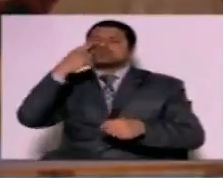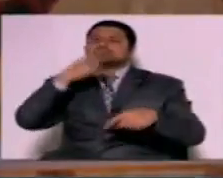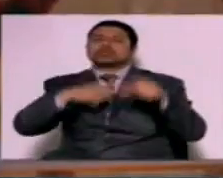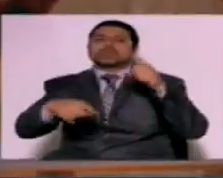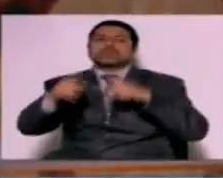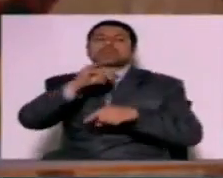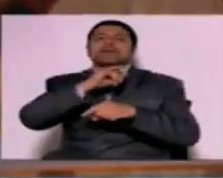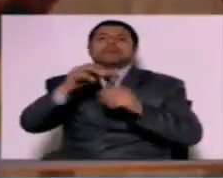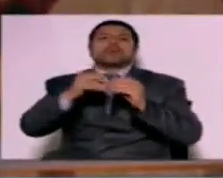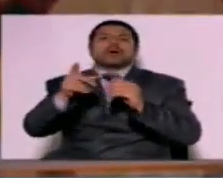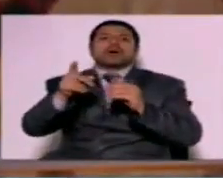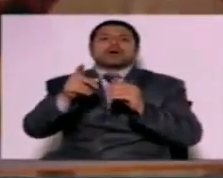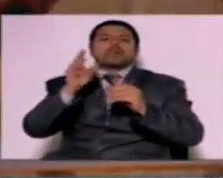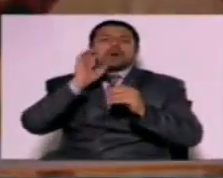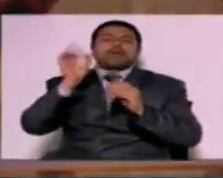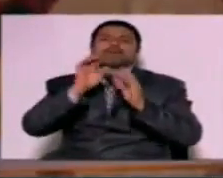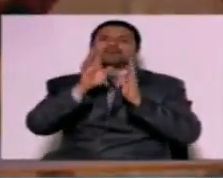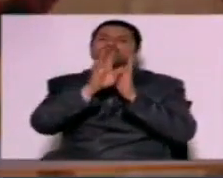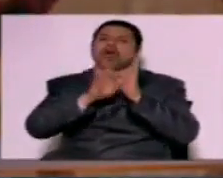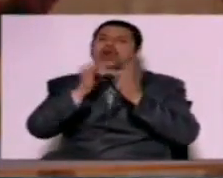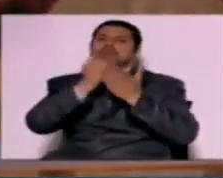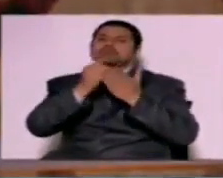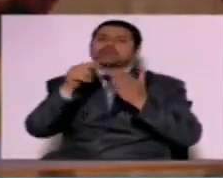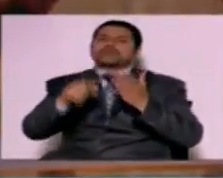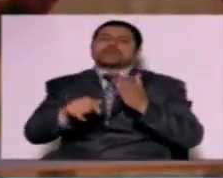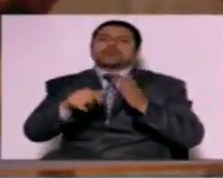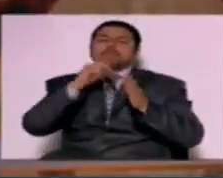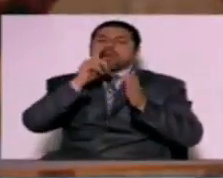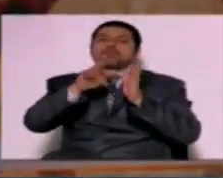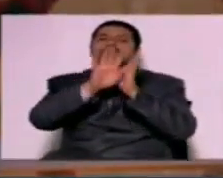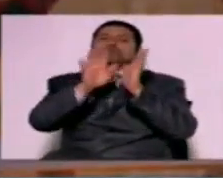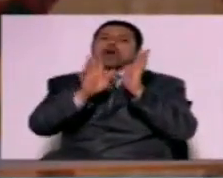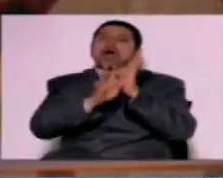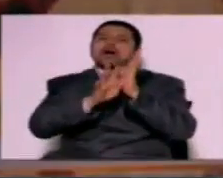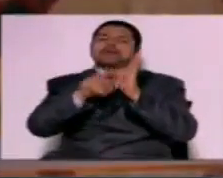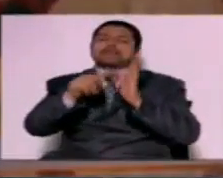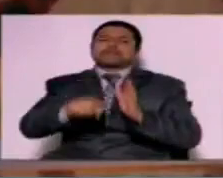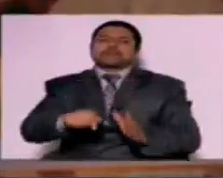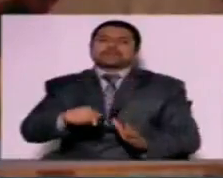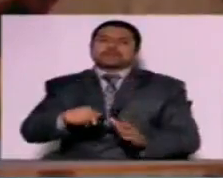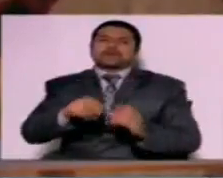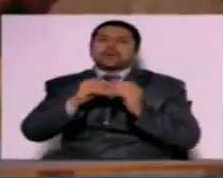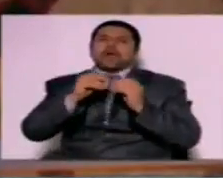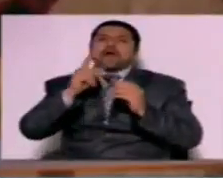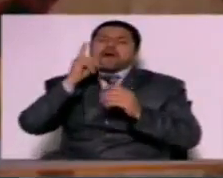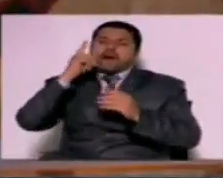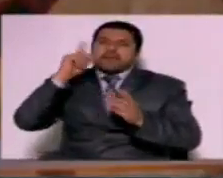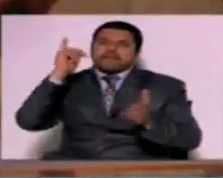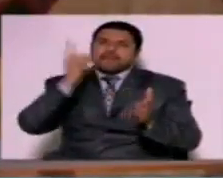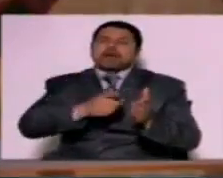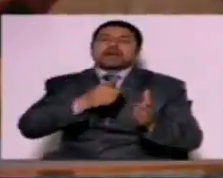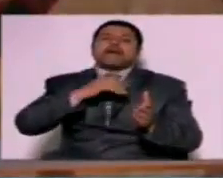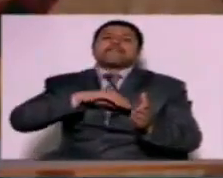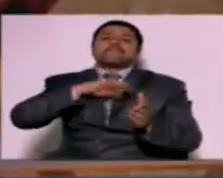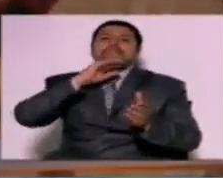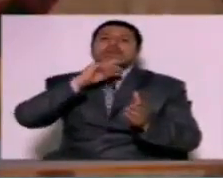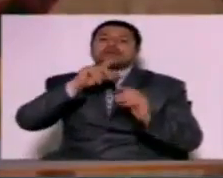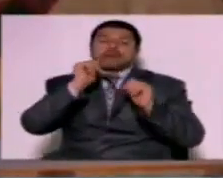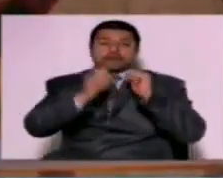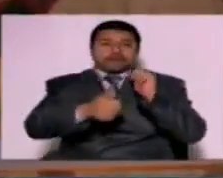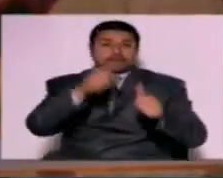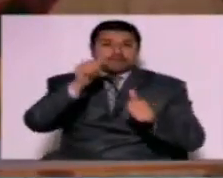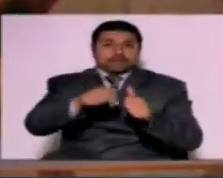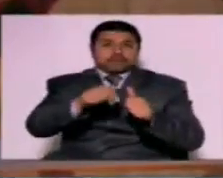خاصة أنها تعد من الشعائر، مع أنها سنة ولكن تعد من الشعائر كده، أو فرض كفاية، بمعنى إيه؟ إذا فعلها